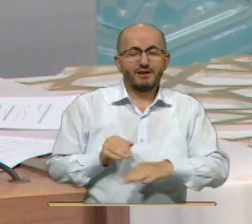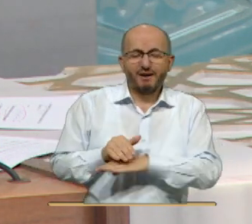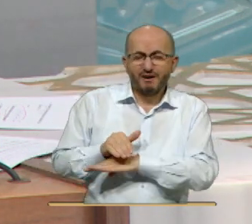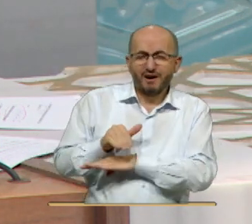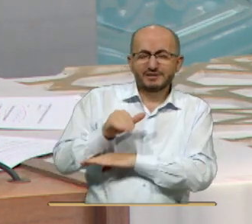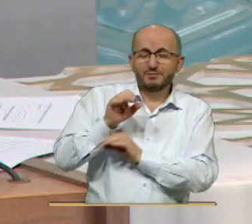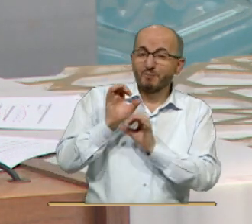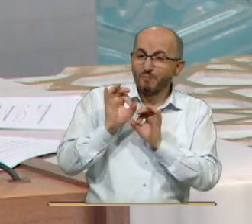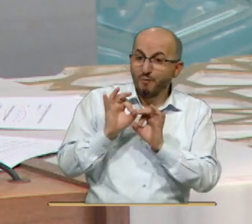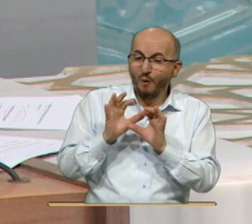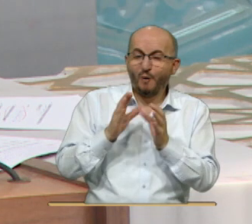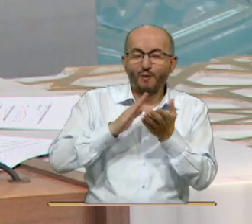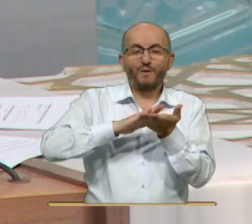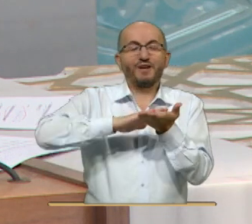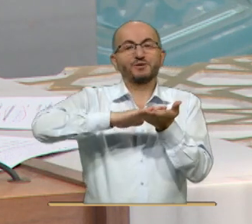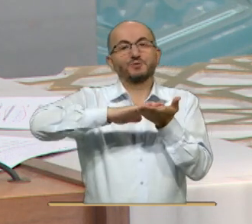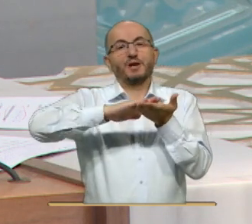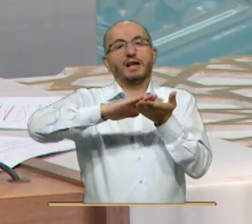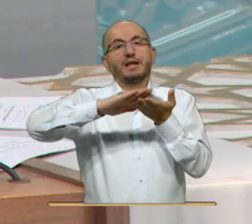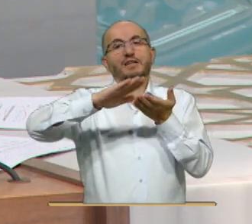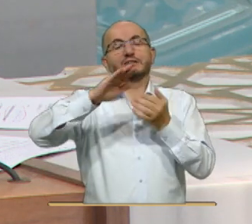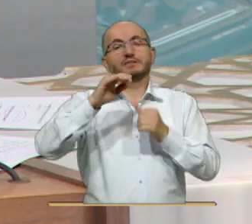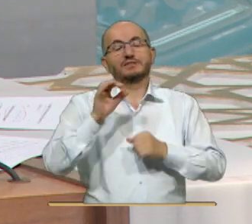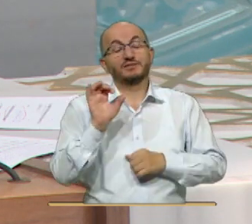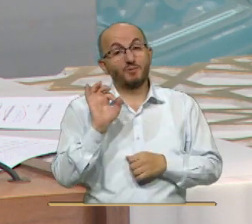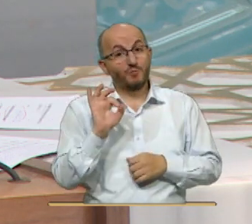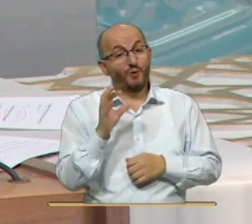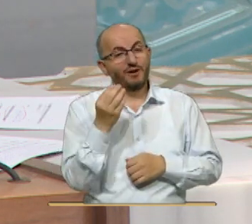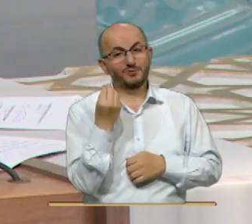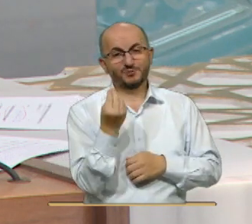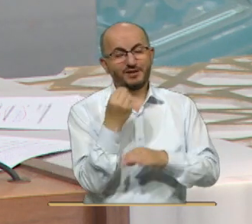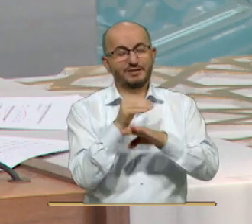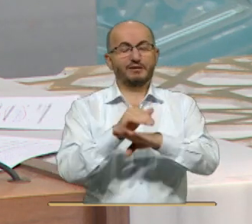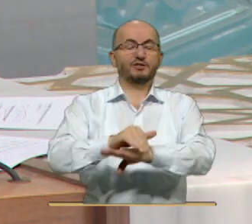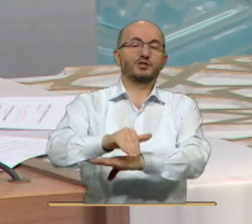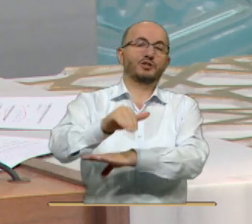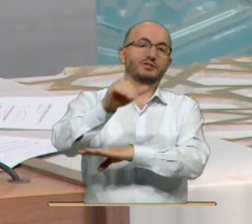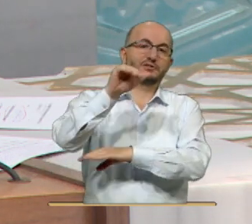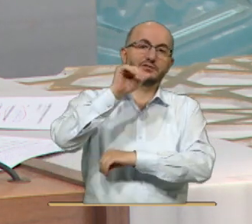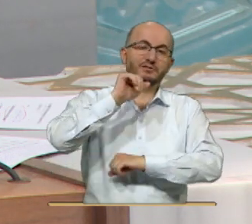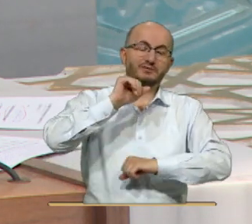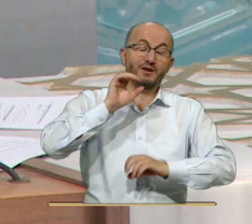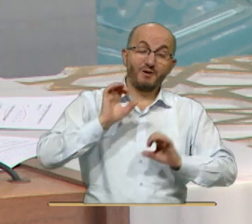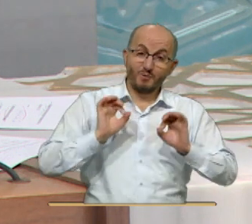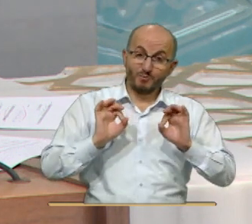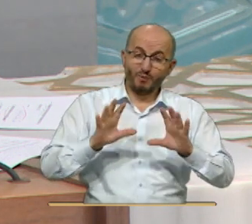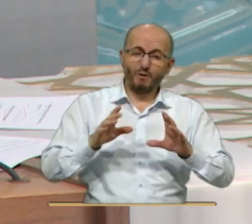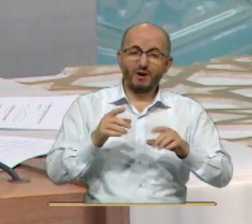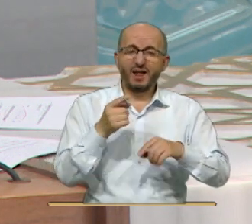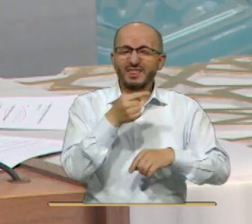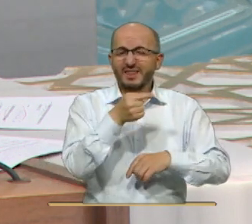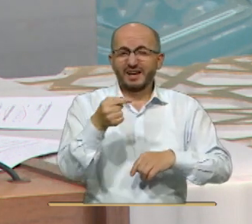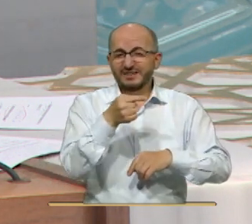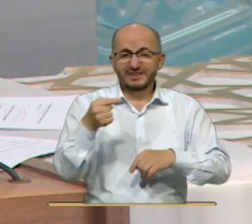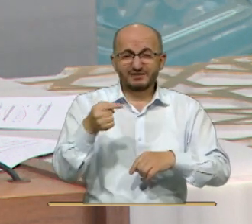Hayatımız böyle mamur olur. Böyle güzellikleri yaşarız. Böyle